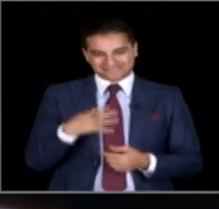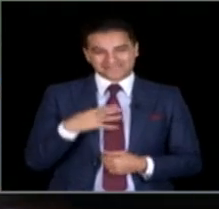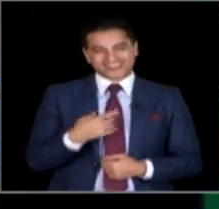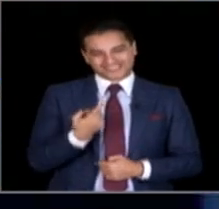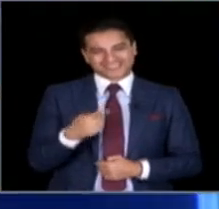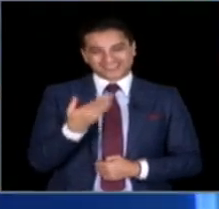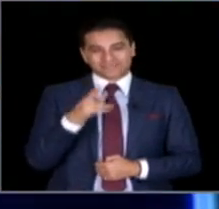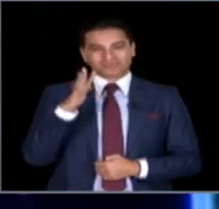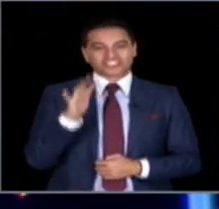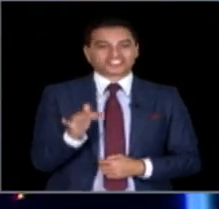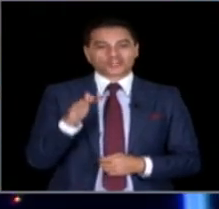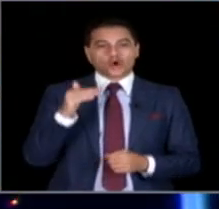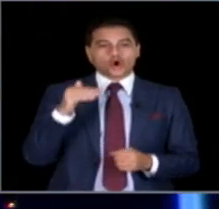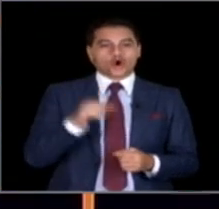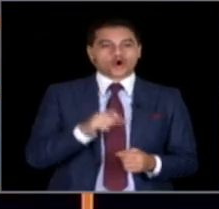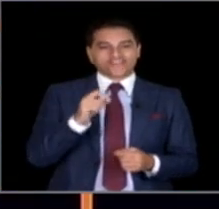تشخوف،